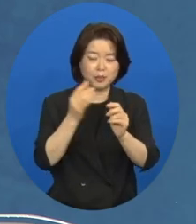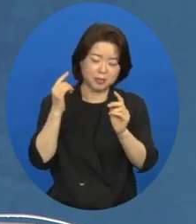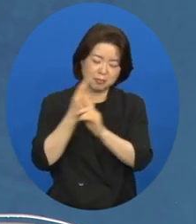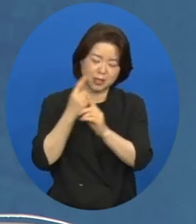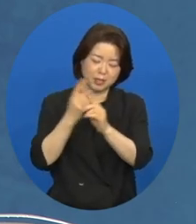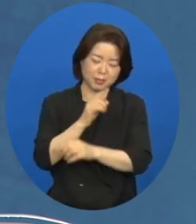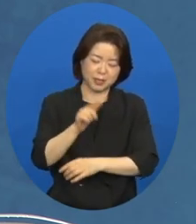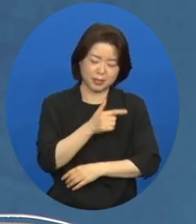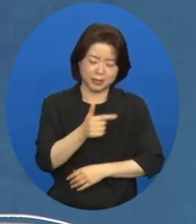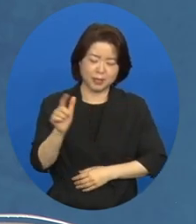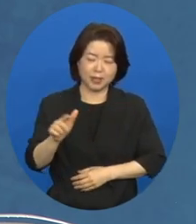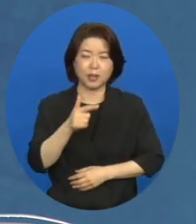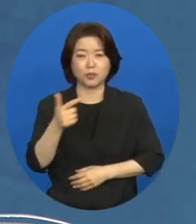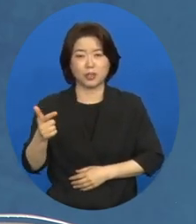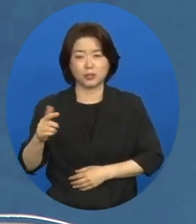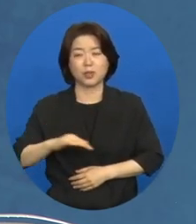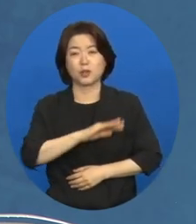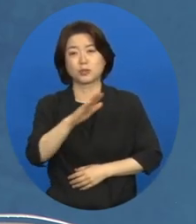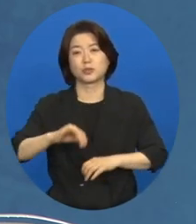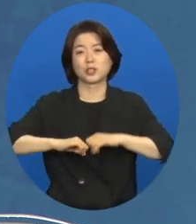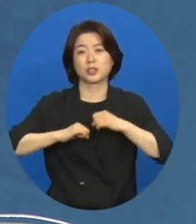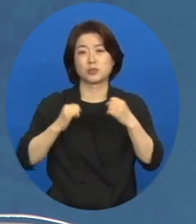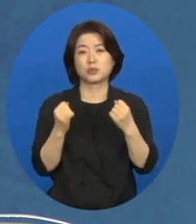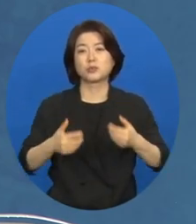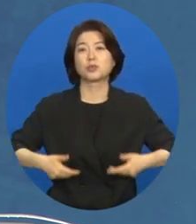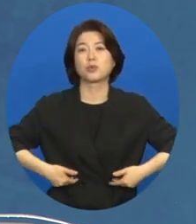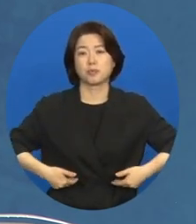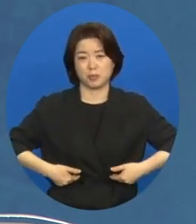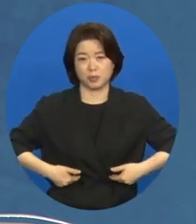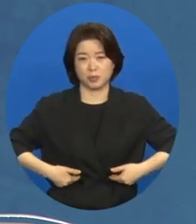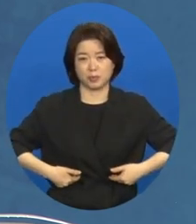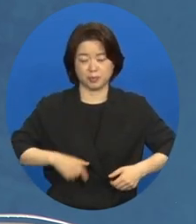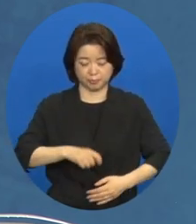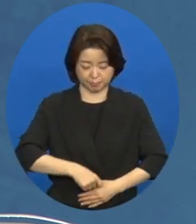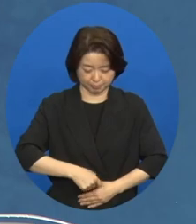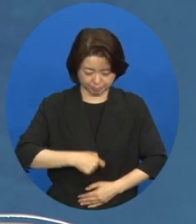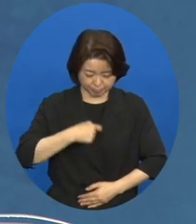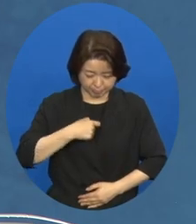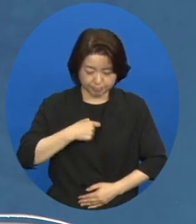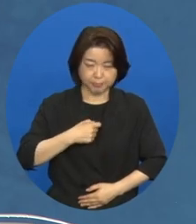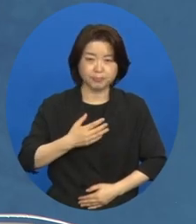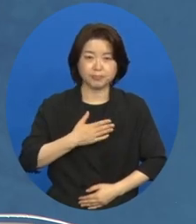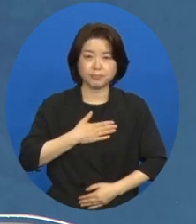하루하루가 우리의 순종의 삶이고 또 정직함으로